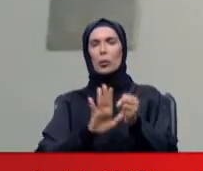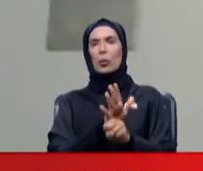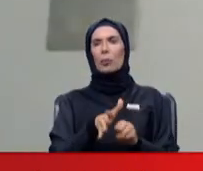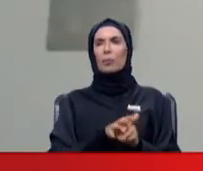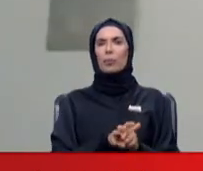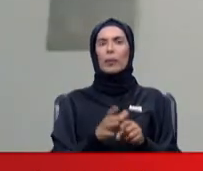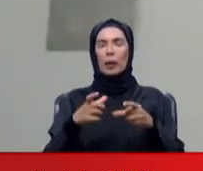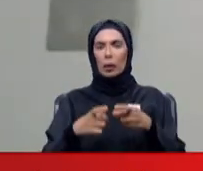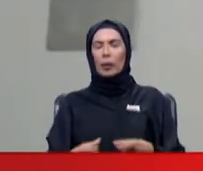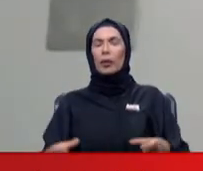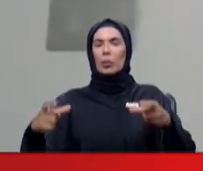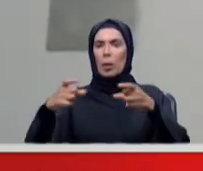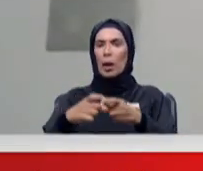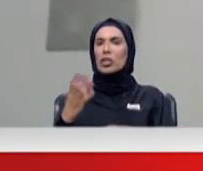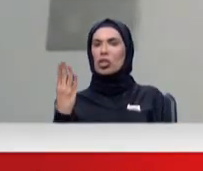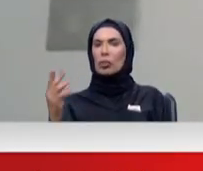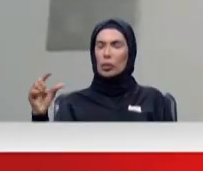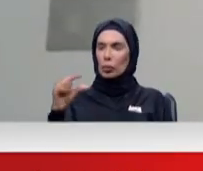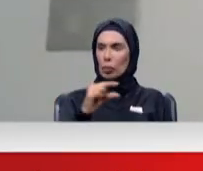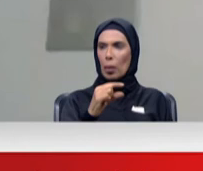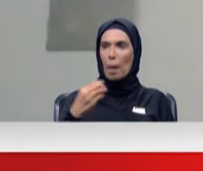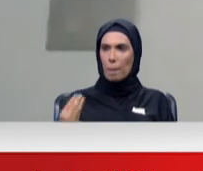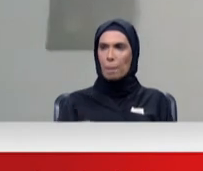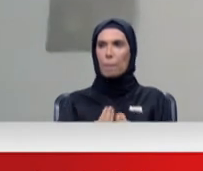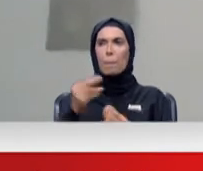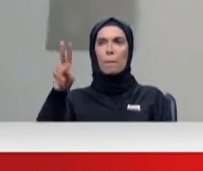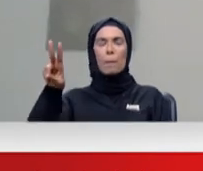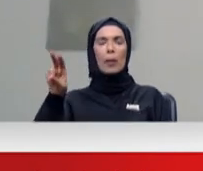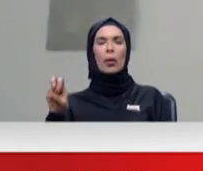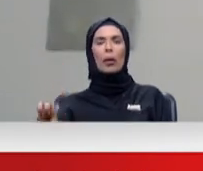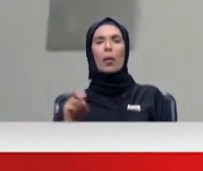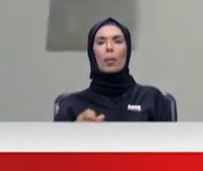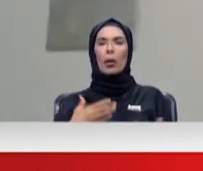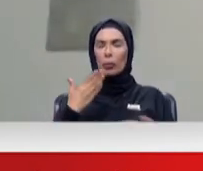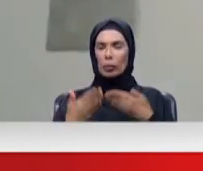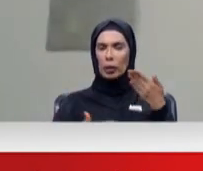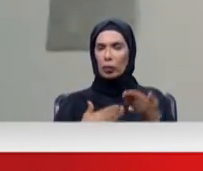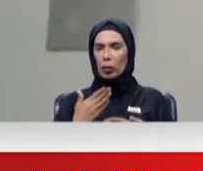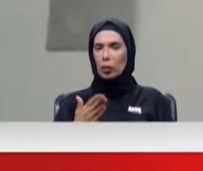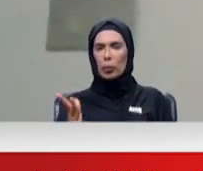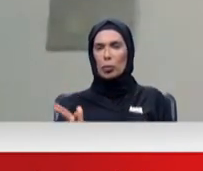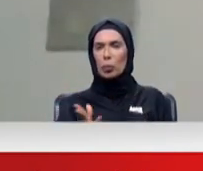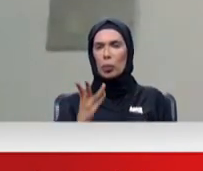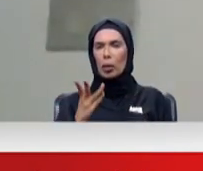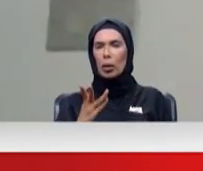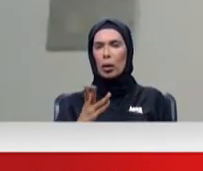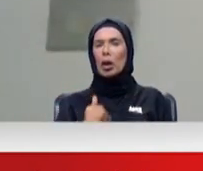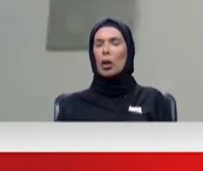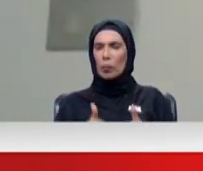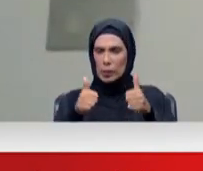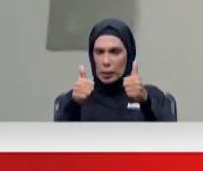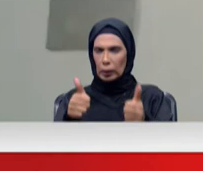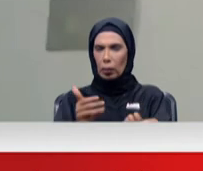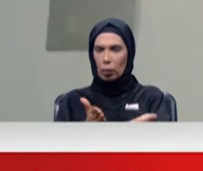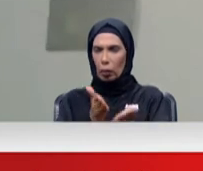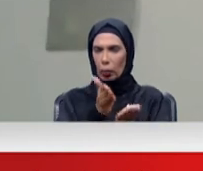عقدنا اجتماع بشهر 4 نحن واليو أن وومن له علاقة بمعرفة ماذا تستجيب الآليات